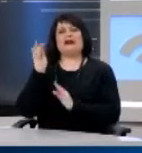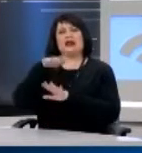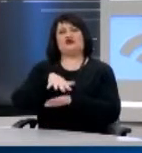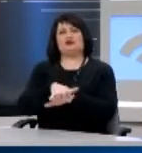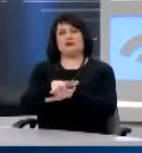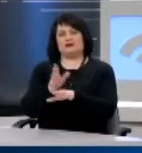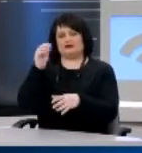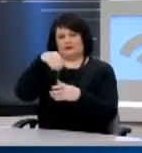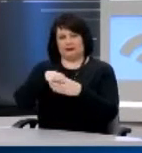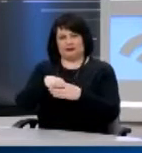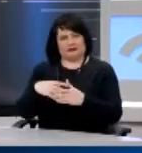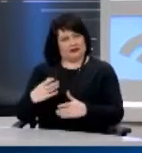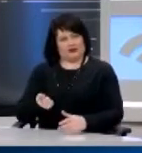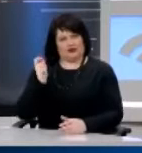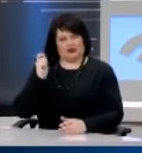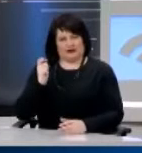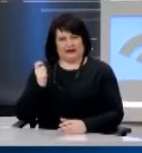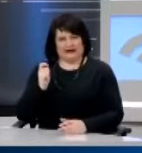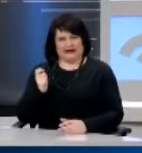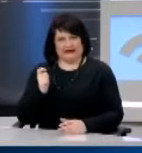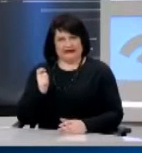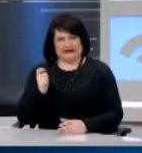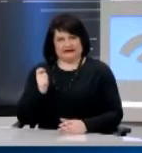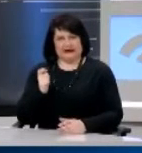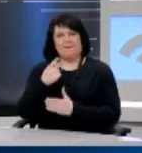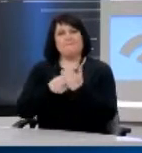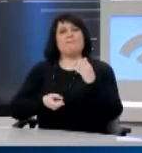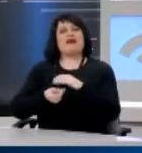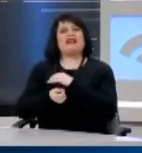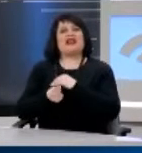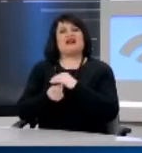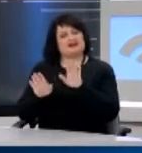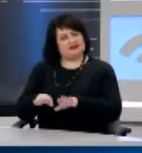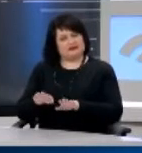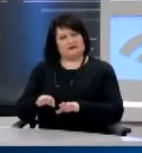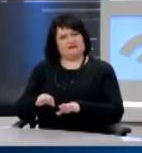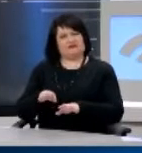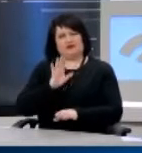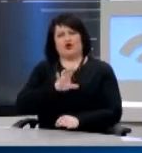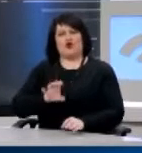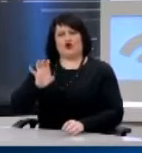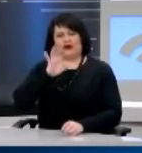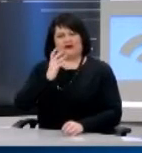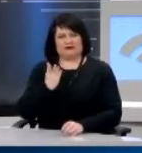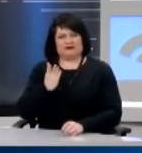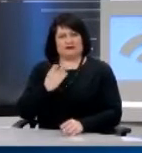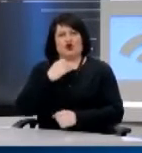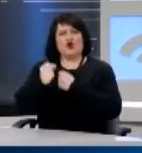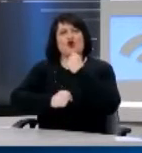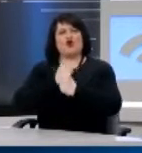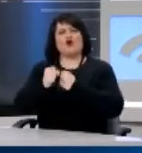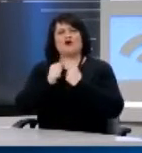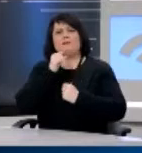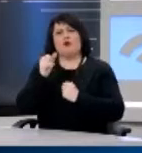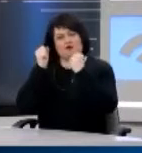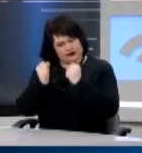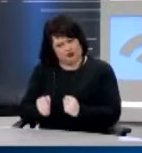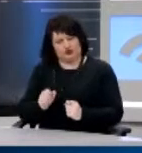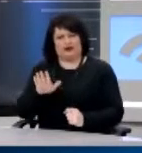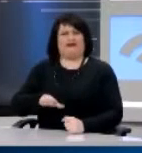πολιτογράφησης μεταναστών, είτε για διαμένοντες για μεγάλο διάστημα μόνιμα στη χώρα, είτε πολύ περισσότερο